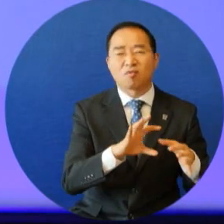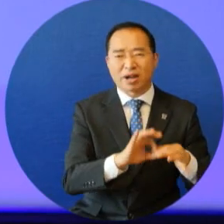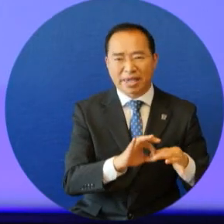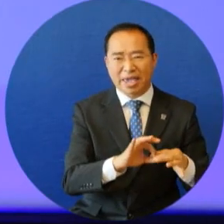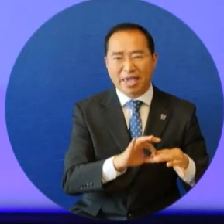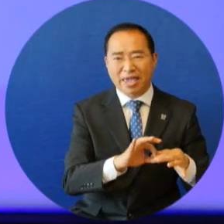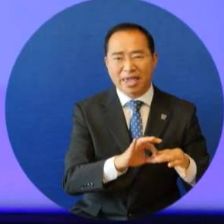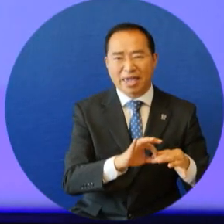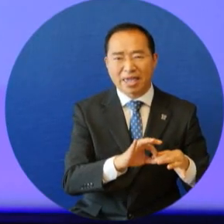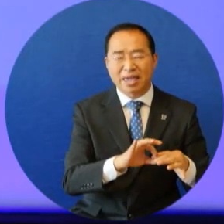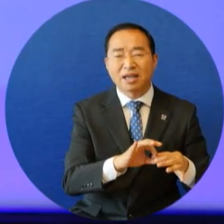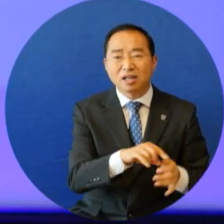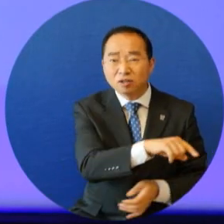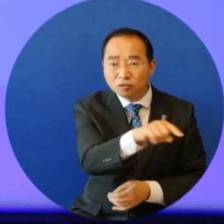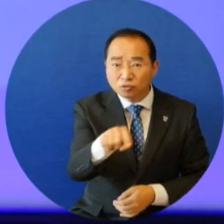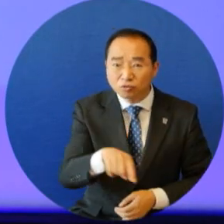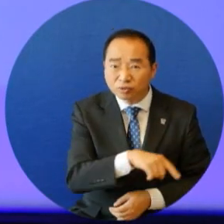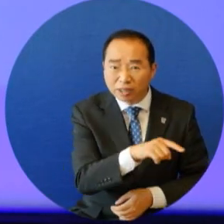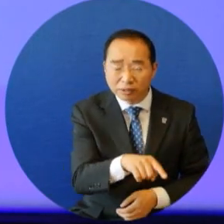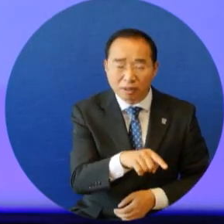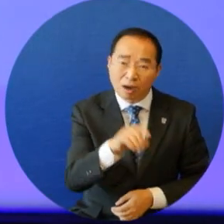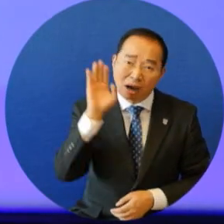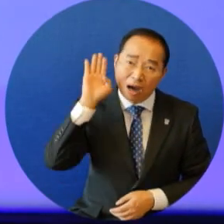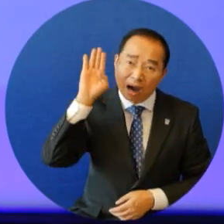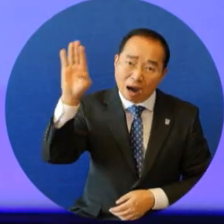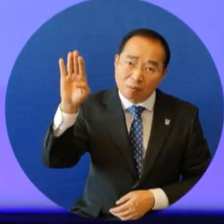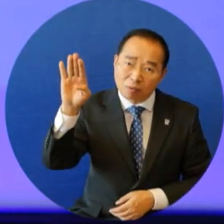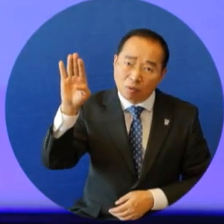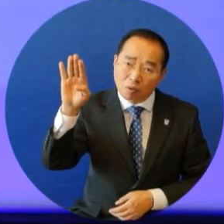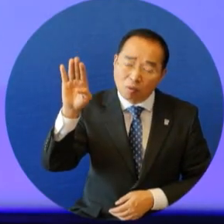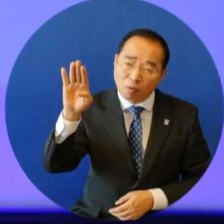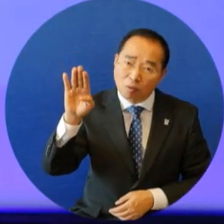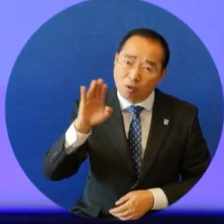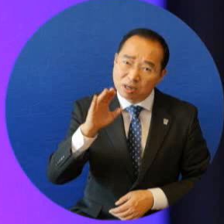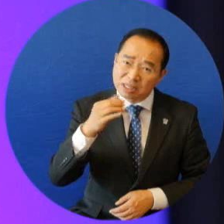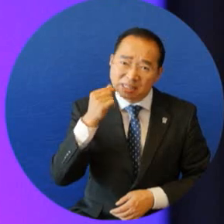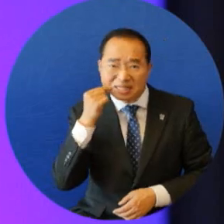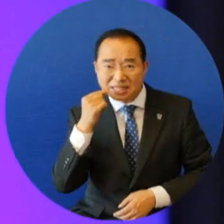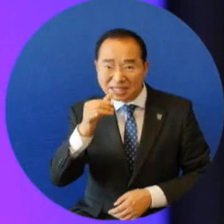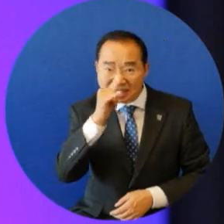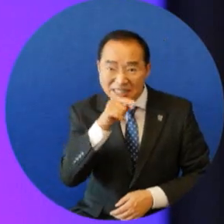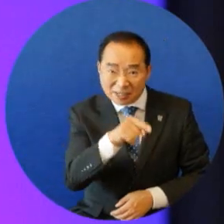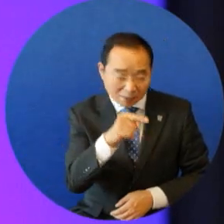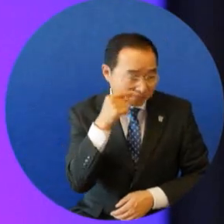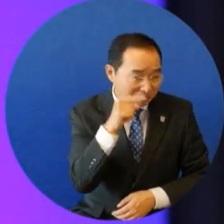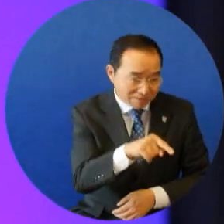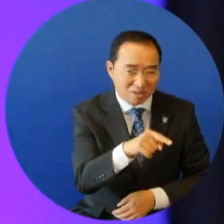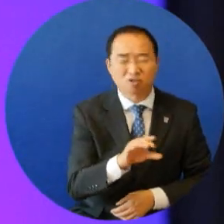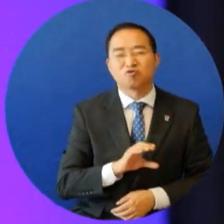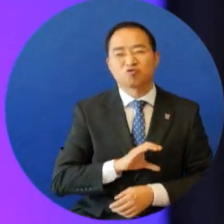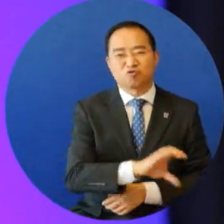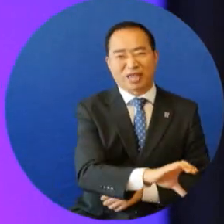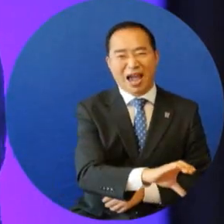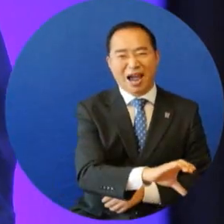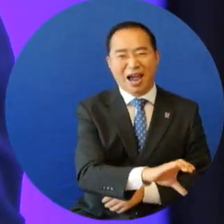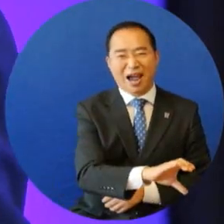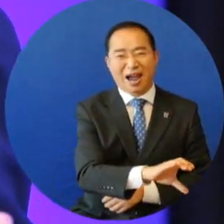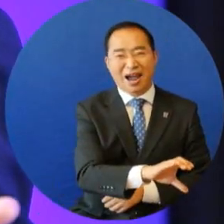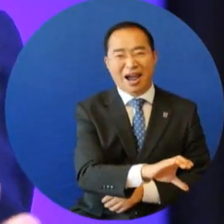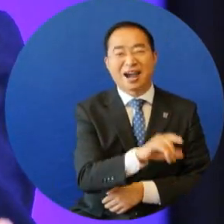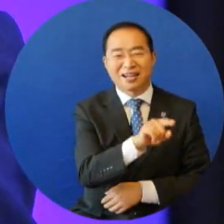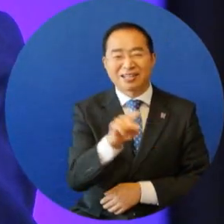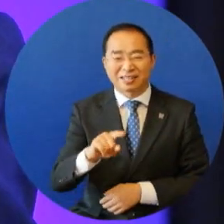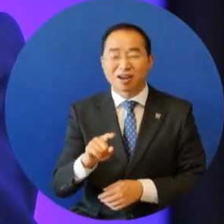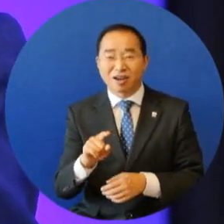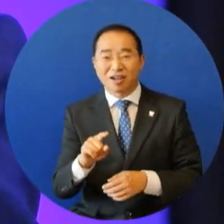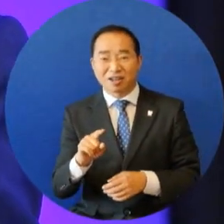국채, 금, 그다음에 원자재 중에서 앞으로 상승 가능성이 있는 걸 집어서 이렇게